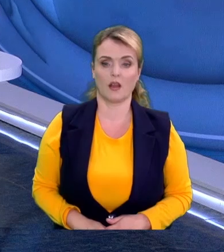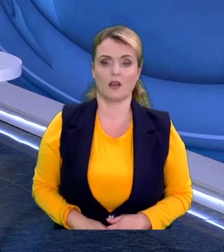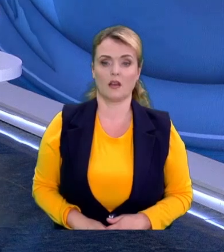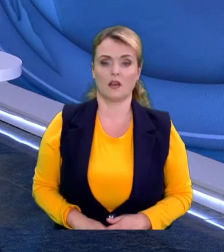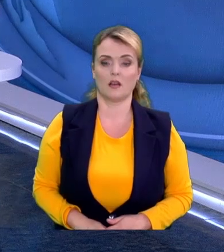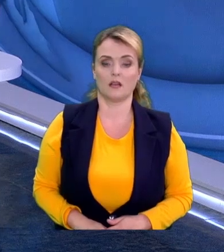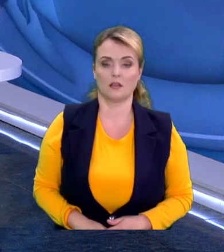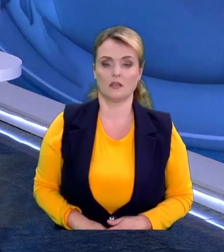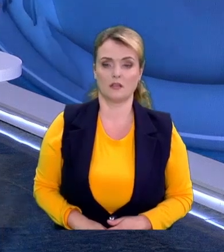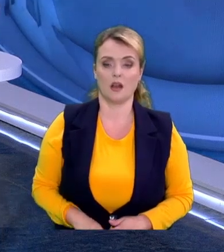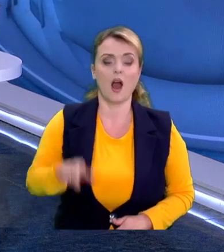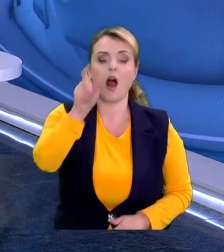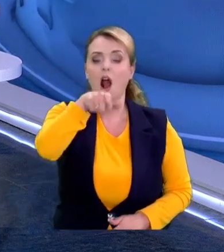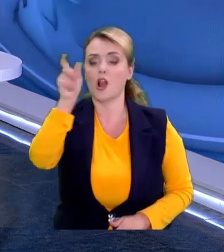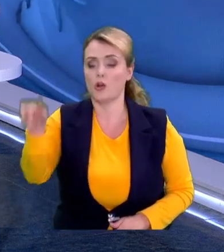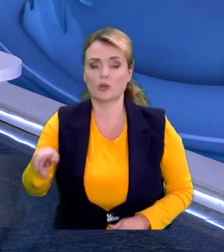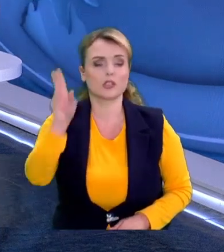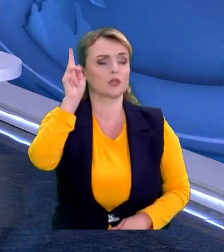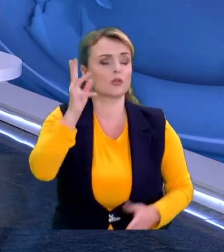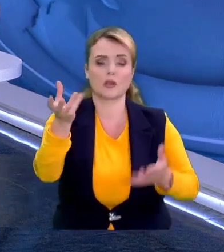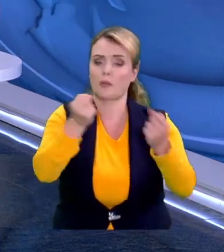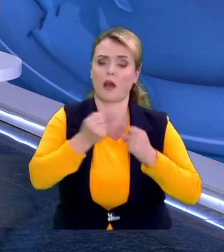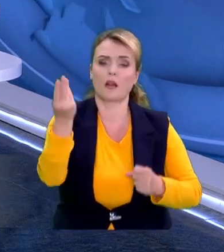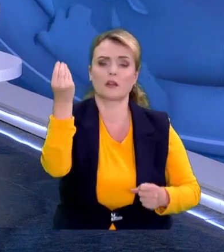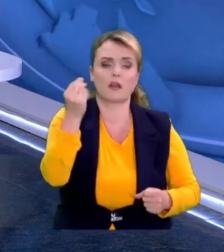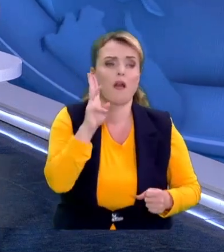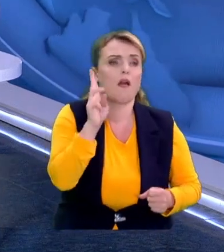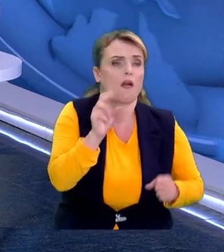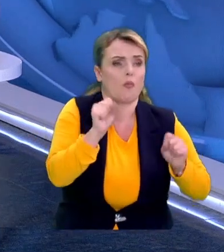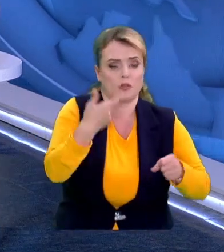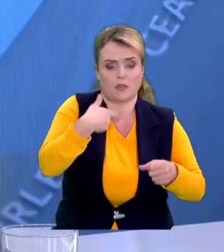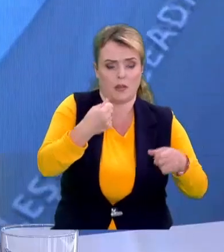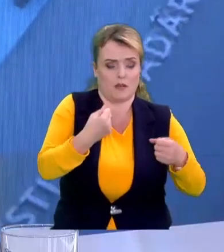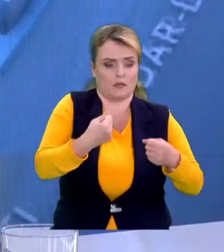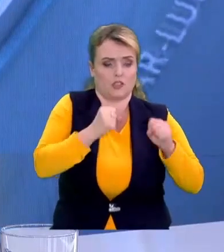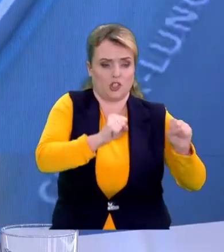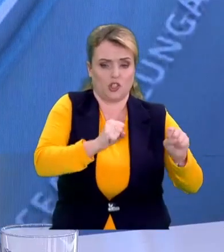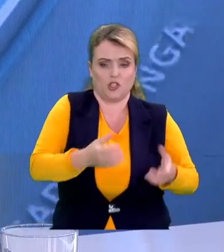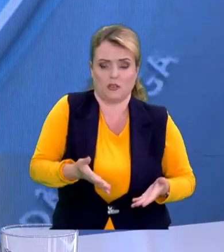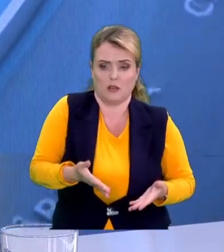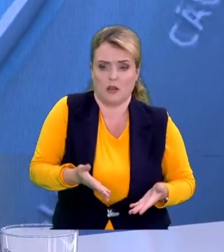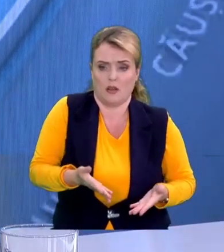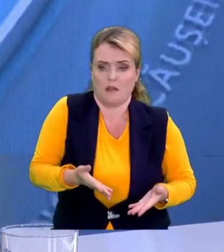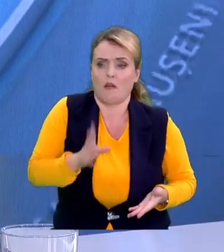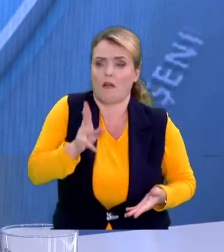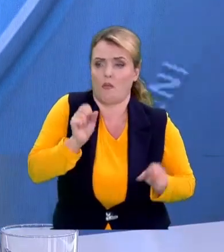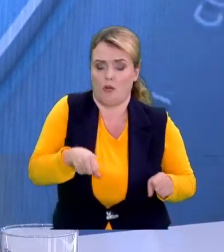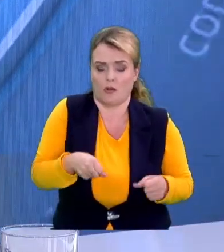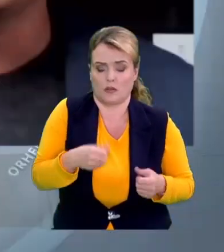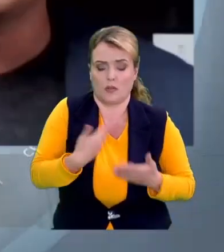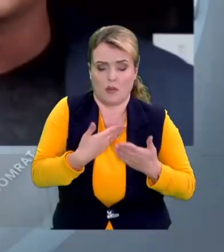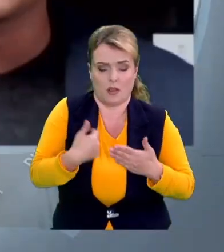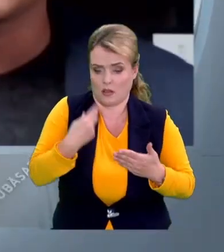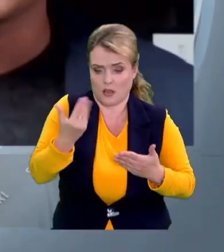despre oamenii care nu au fost implicați în aceste scheme, da, care până la urmă nici poate nu știu că ar putea să se